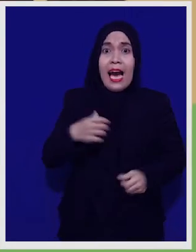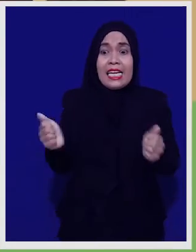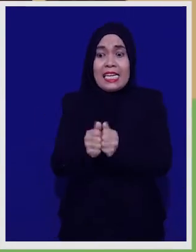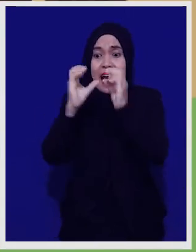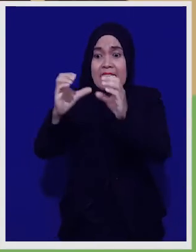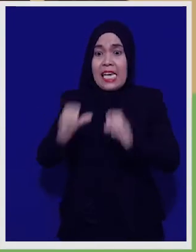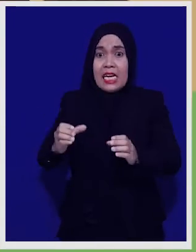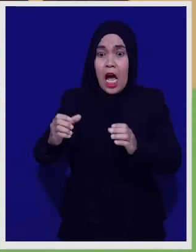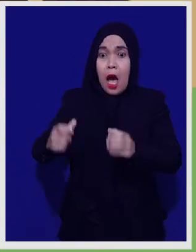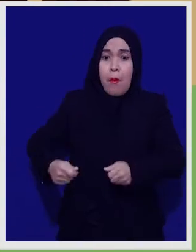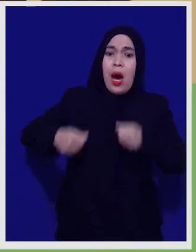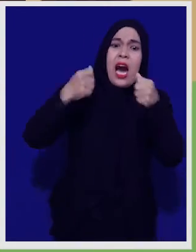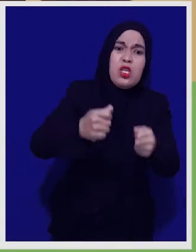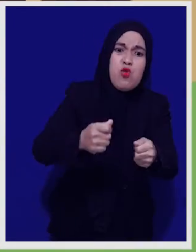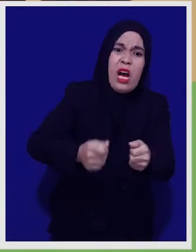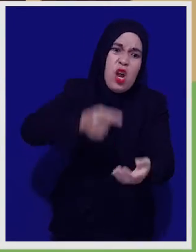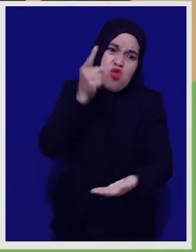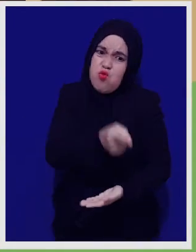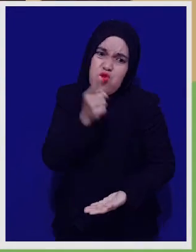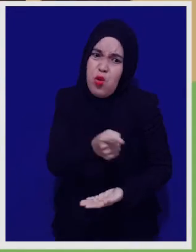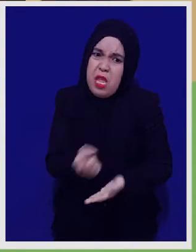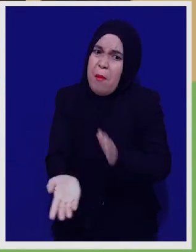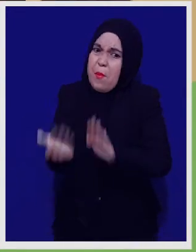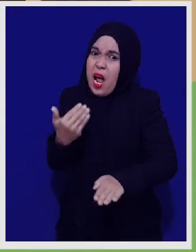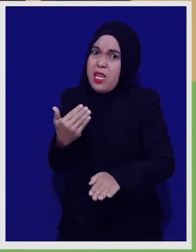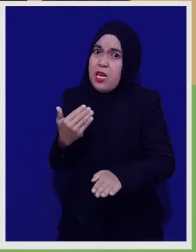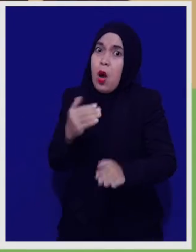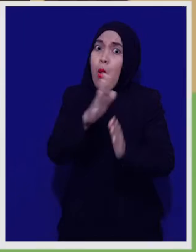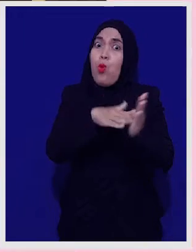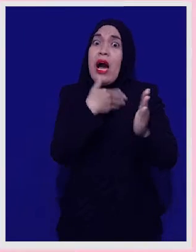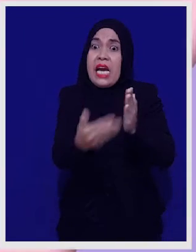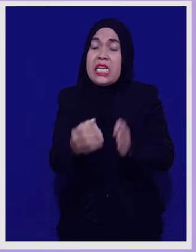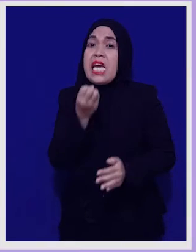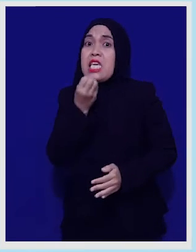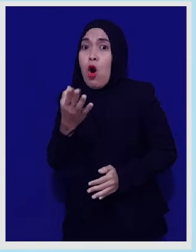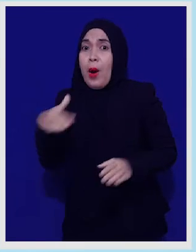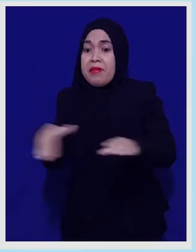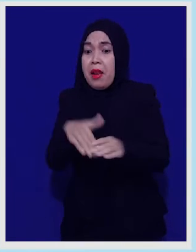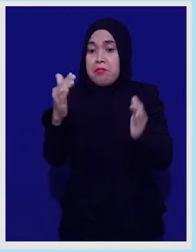caro mengajukan tuntutan balia saat agenda jawaban katiko sidang.